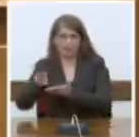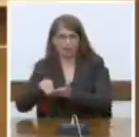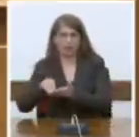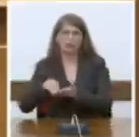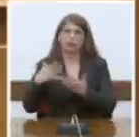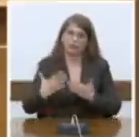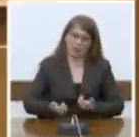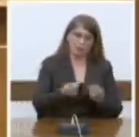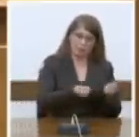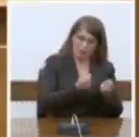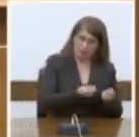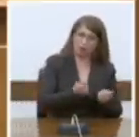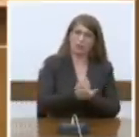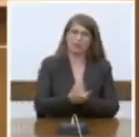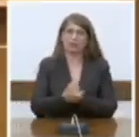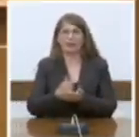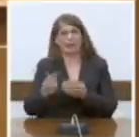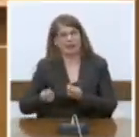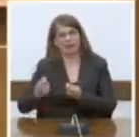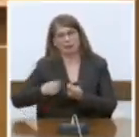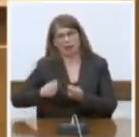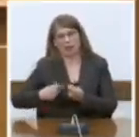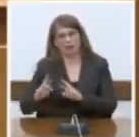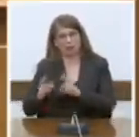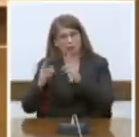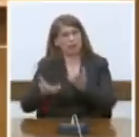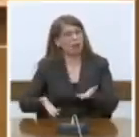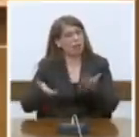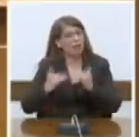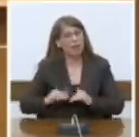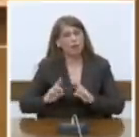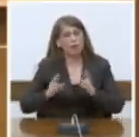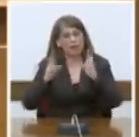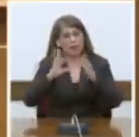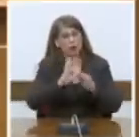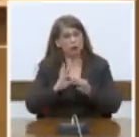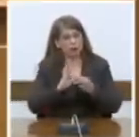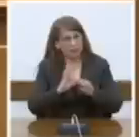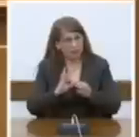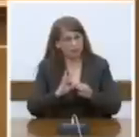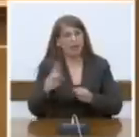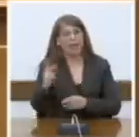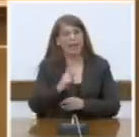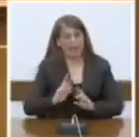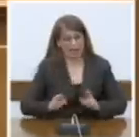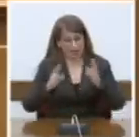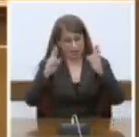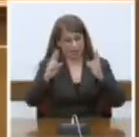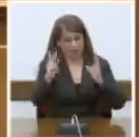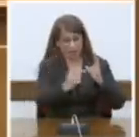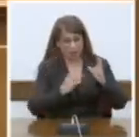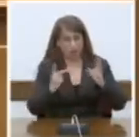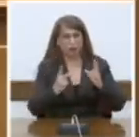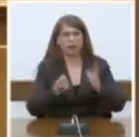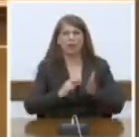παραγωγή και χρήση πράσινης ενέργειας. Δεν έχουμε τους ενεργειακούς συνεταιρισμούς, τις ενεργειακές κοινότητες και η εξοικονόμηση ενέργειας